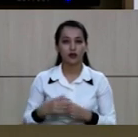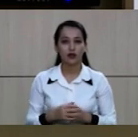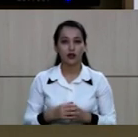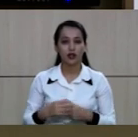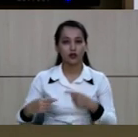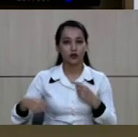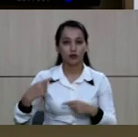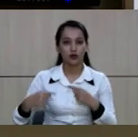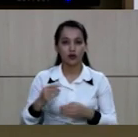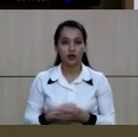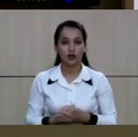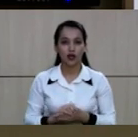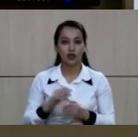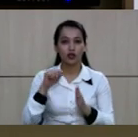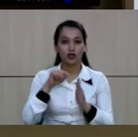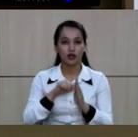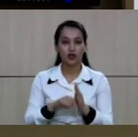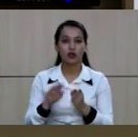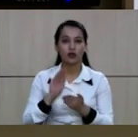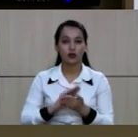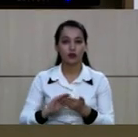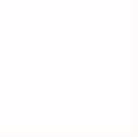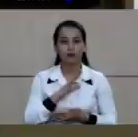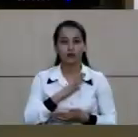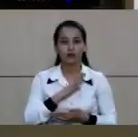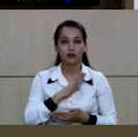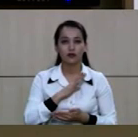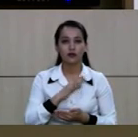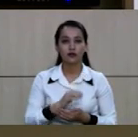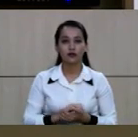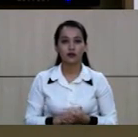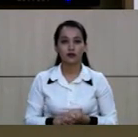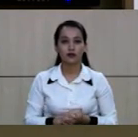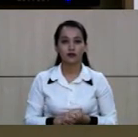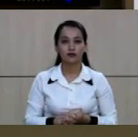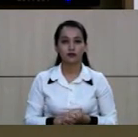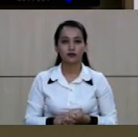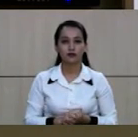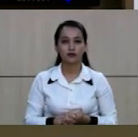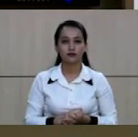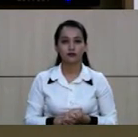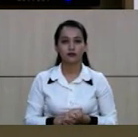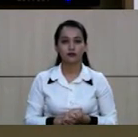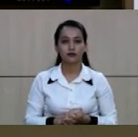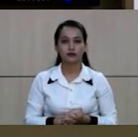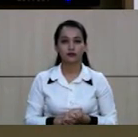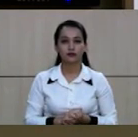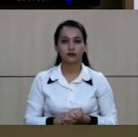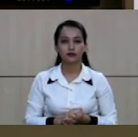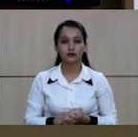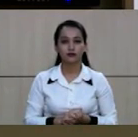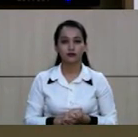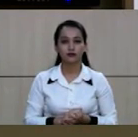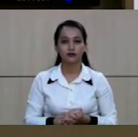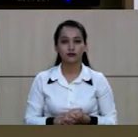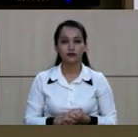шу маълум бир ўринларда турли масаллар ёрдамида қиссадан ҳисса келтириш тариқасида